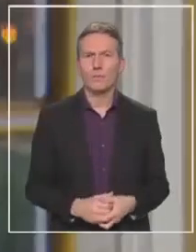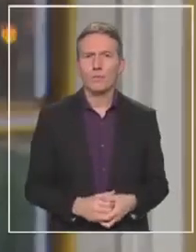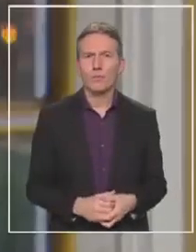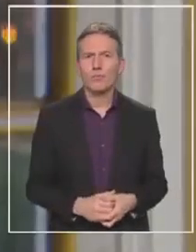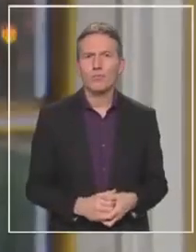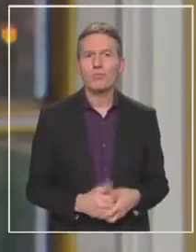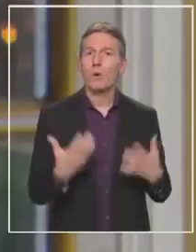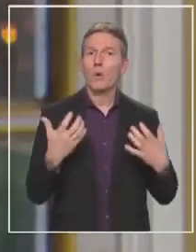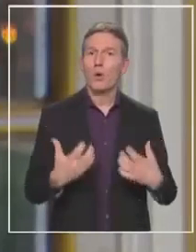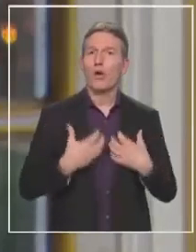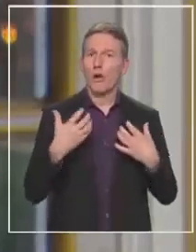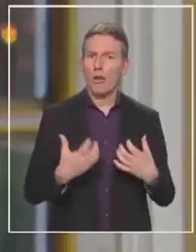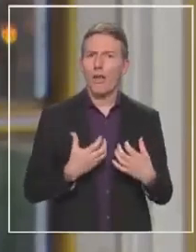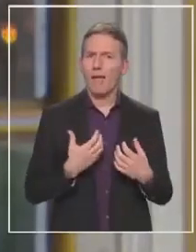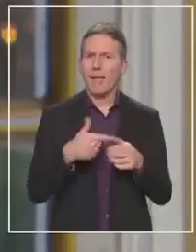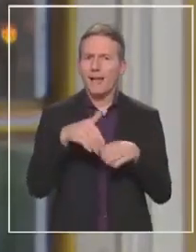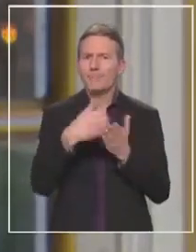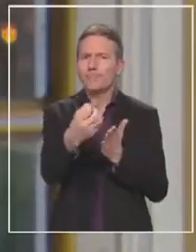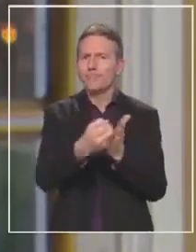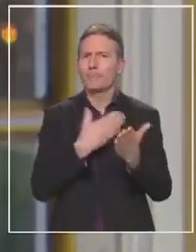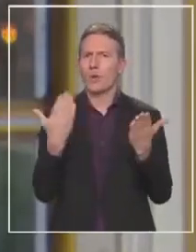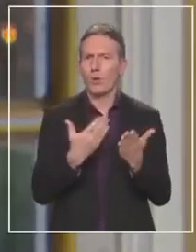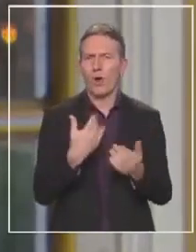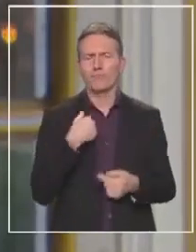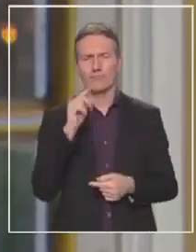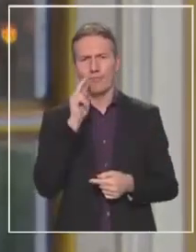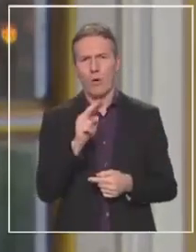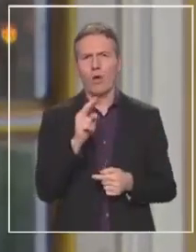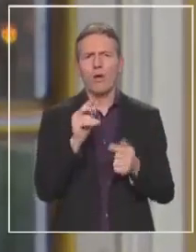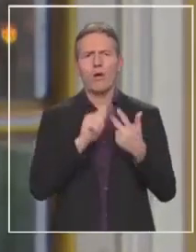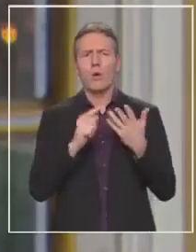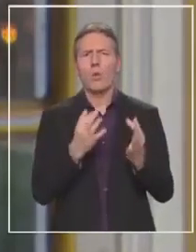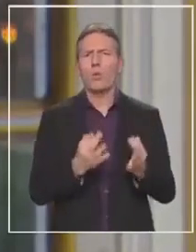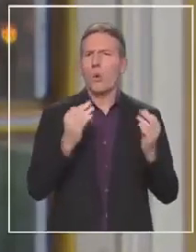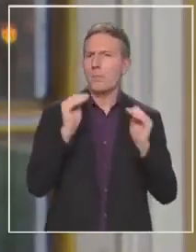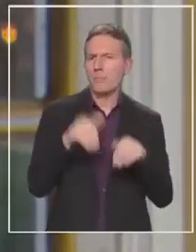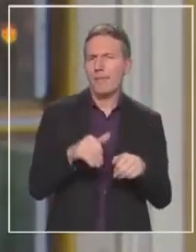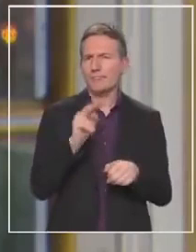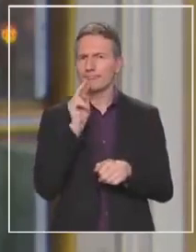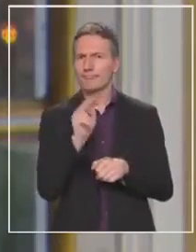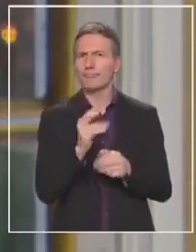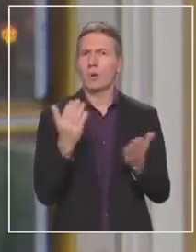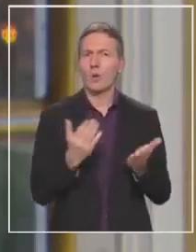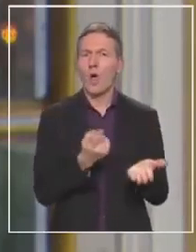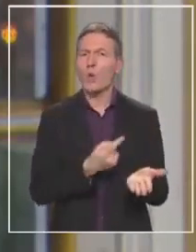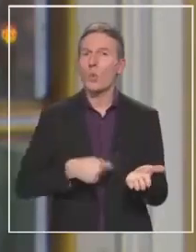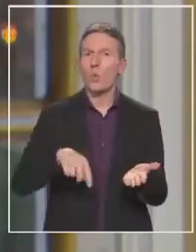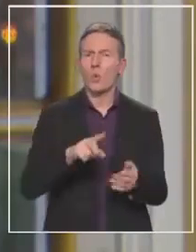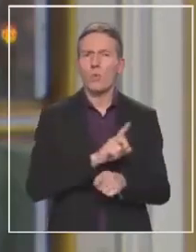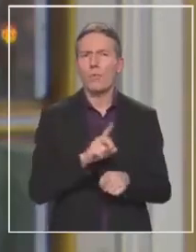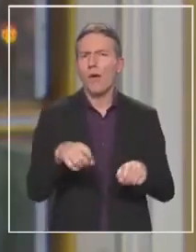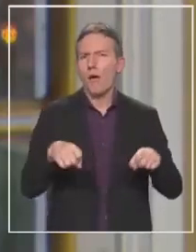cette colère a dit une chose à mes yeux quelles que soient ses excès ses débordements nous ne sommes pas